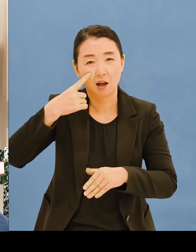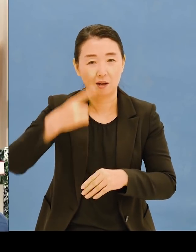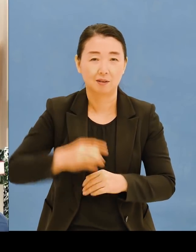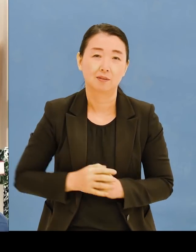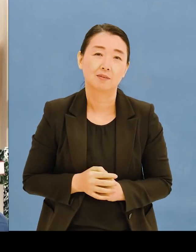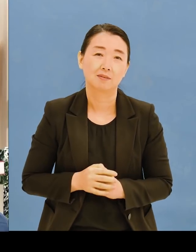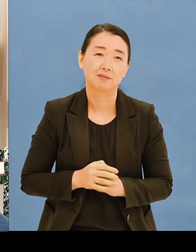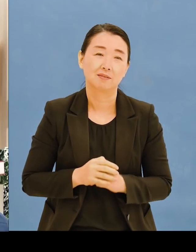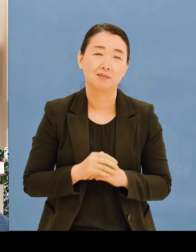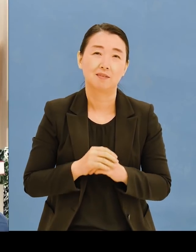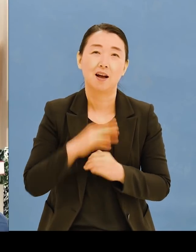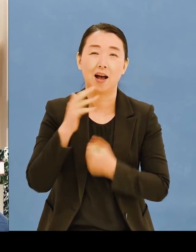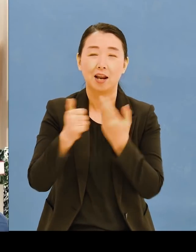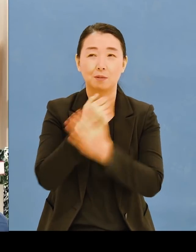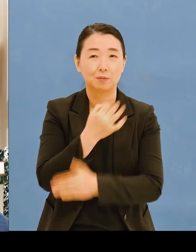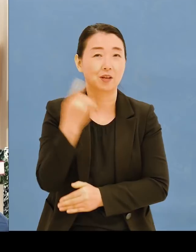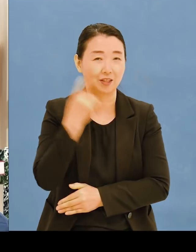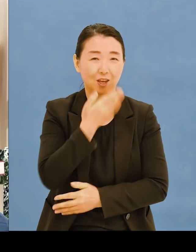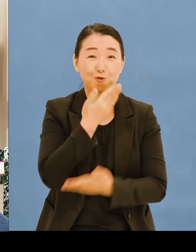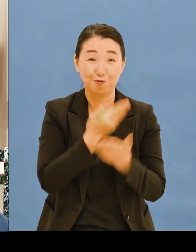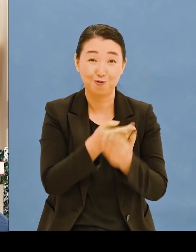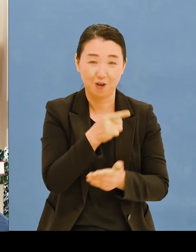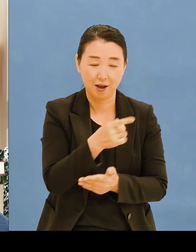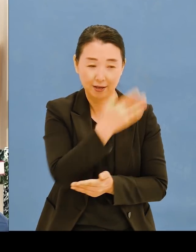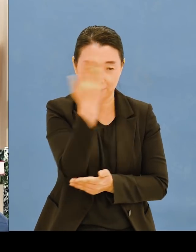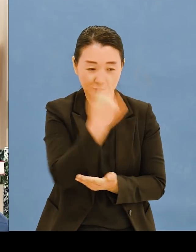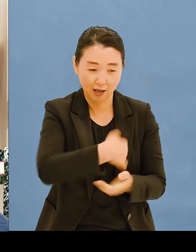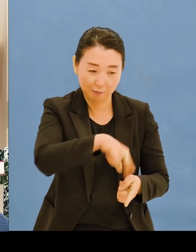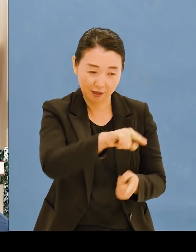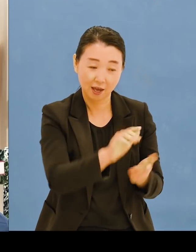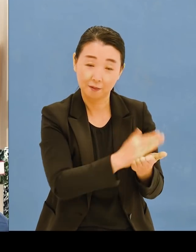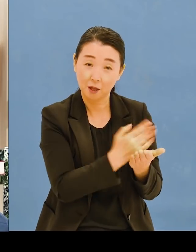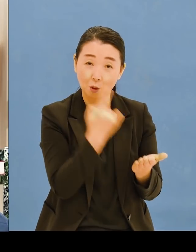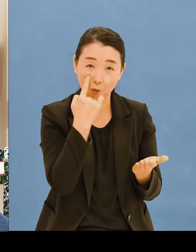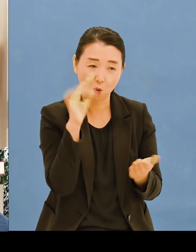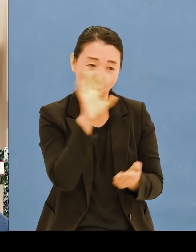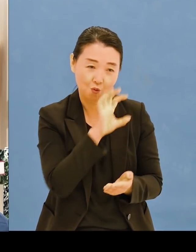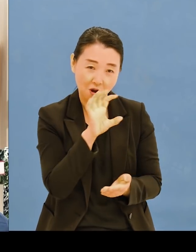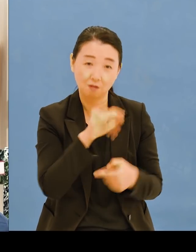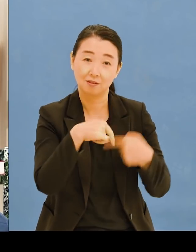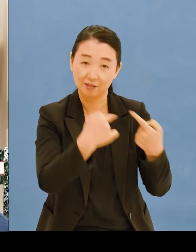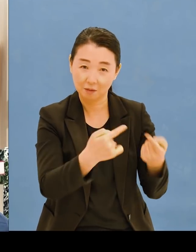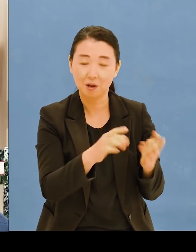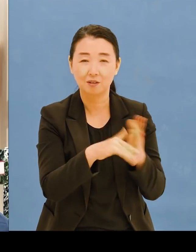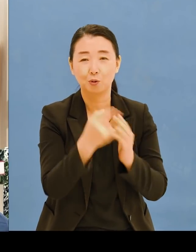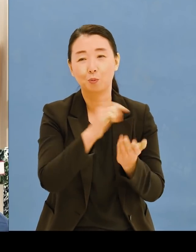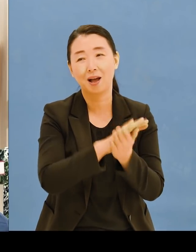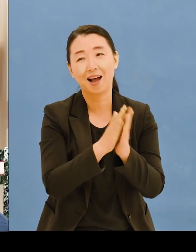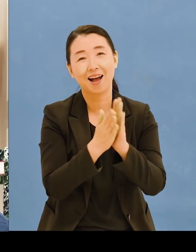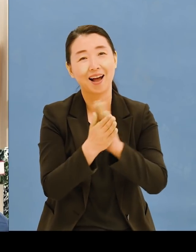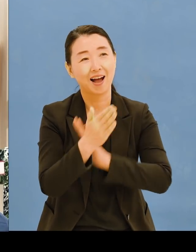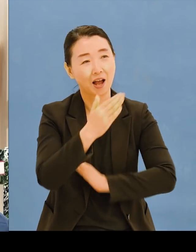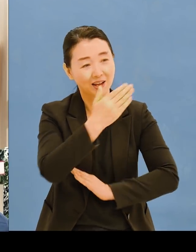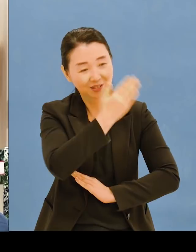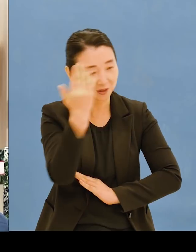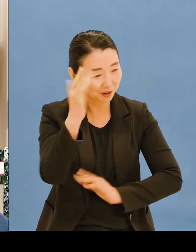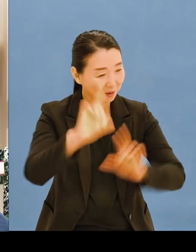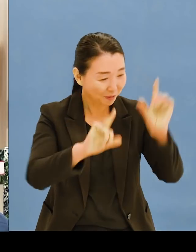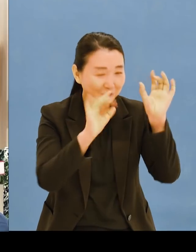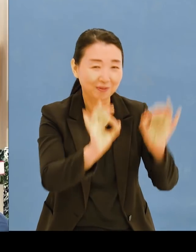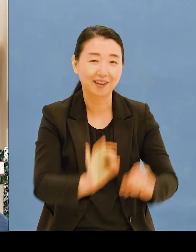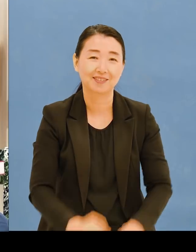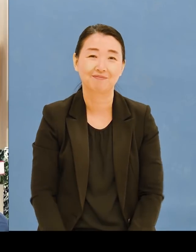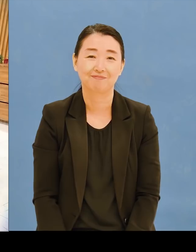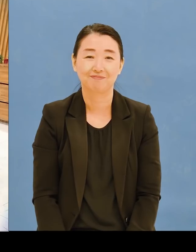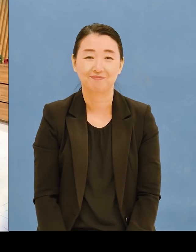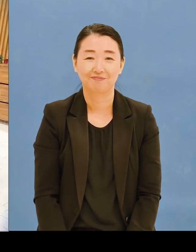가장 키포인트거든요. 네. 그래서 그걸 우리 청년들과 함께 나누고 이제 또 훈련을 하면서 조금씩 변해가는 그런 청년들의 모습을